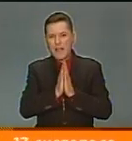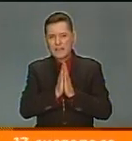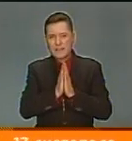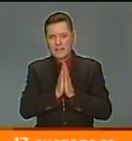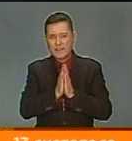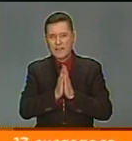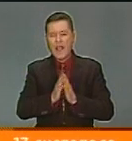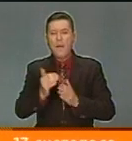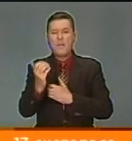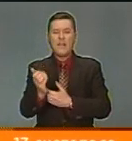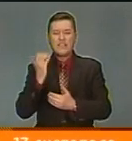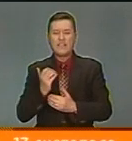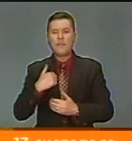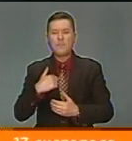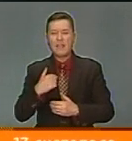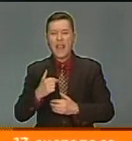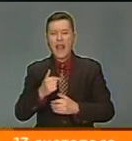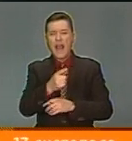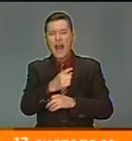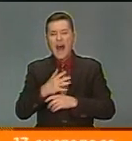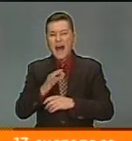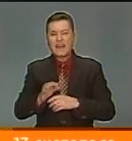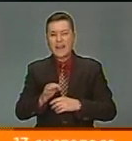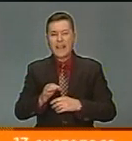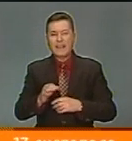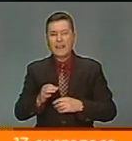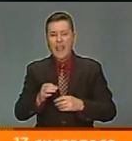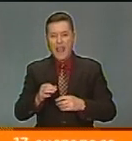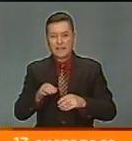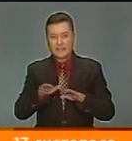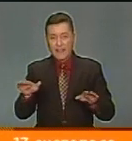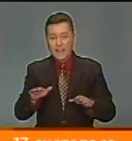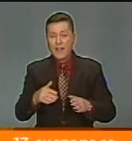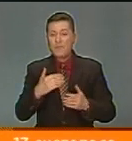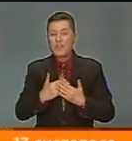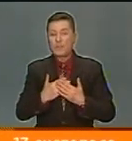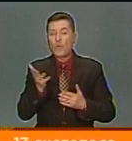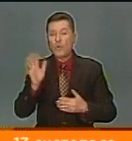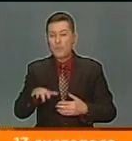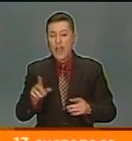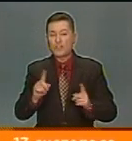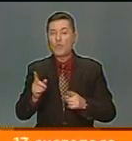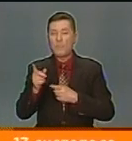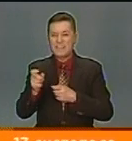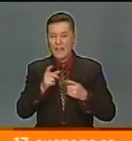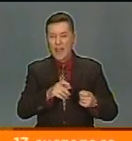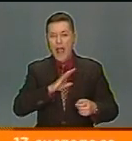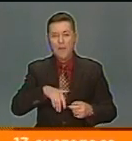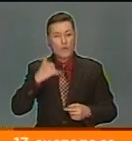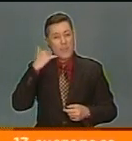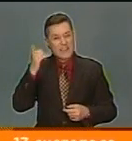зброюво ракеты штучек хотя бы пять совсем уже нечем стрелять а потом позвонили